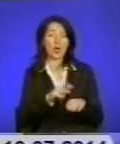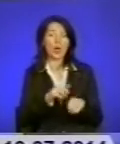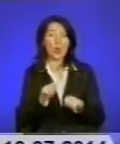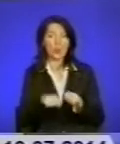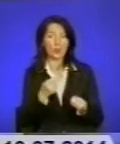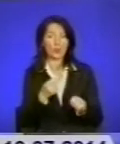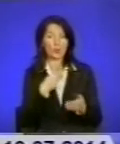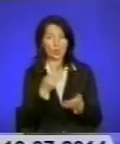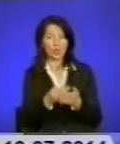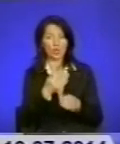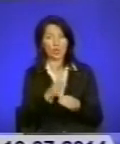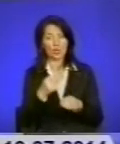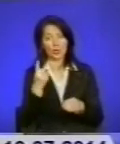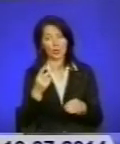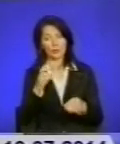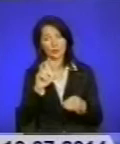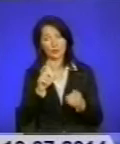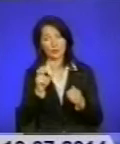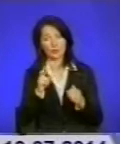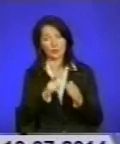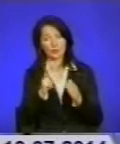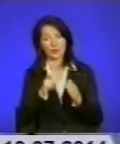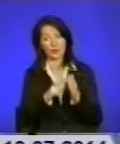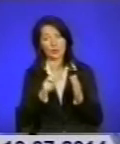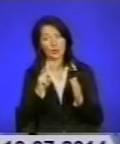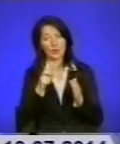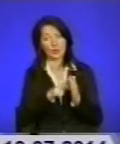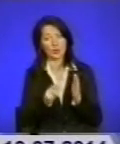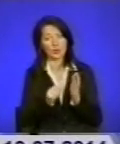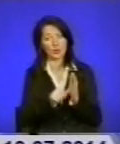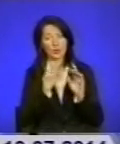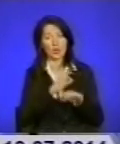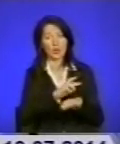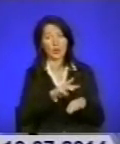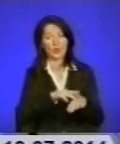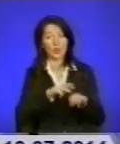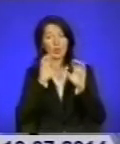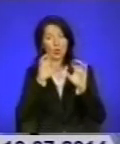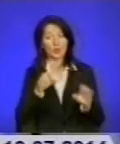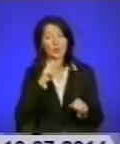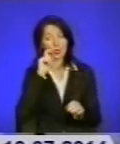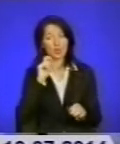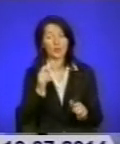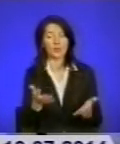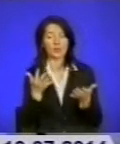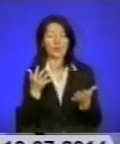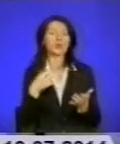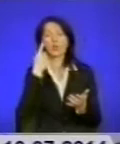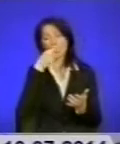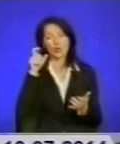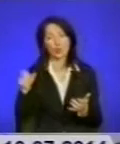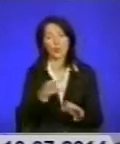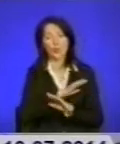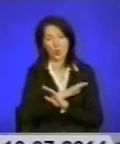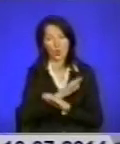частиною 2 286 Кримінального кодексу України. Правоохоронці встановили особу загиблого. На його тілі були тілесні ушкодження,